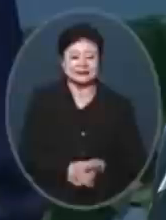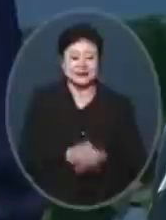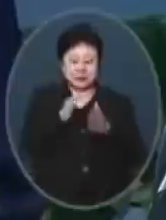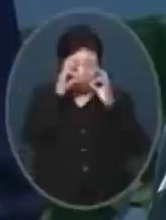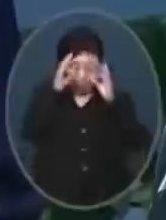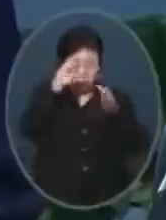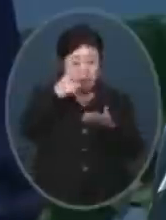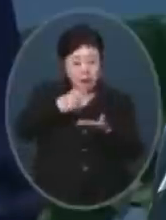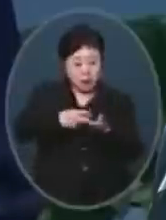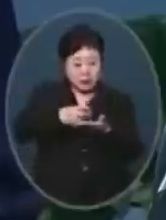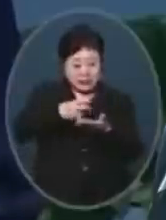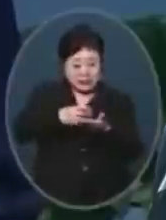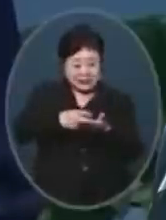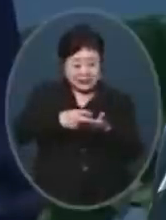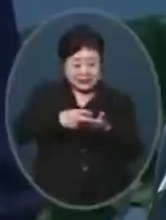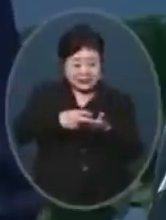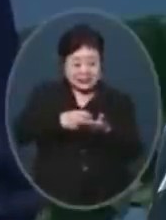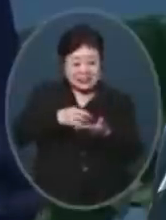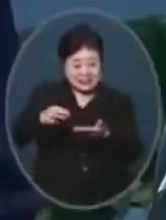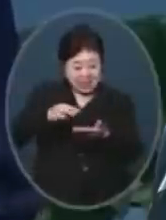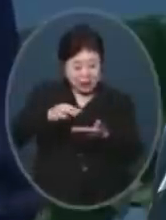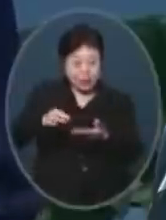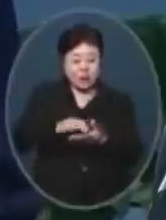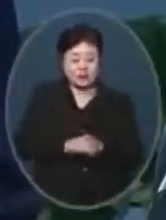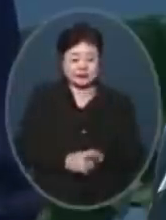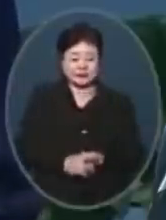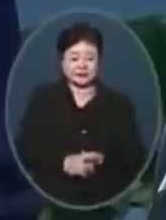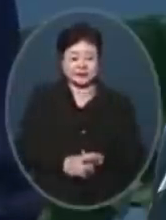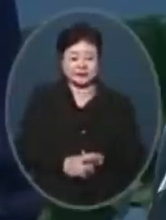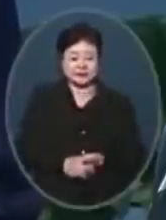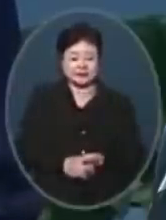바라봄의 법칙을 사용하셨습니다.